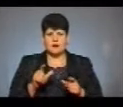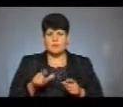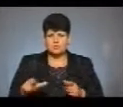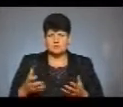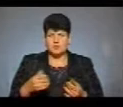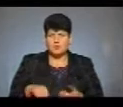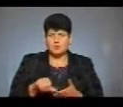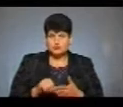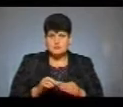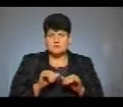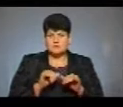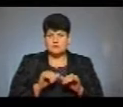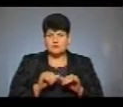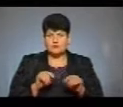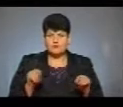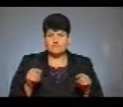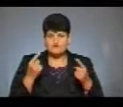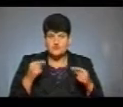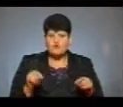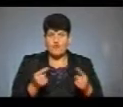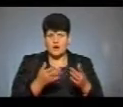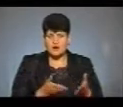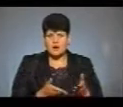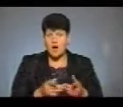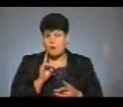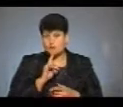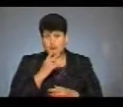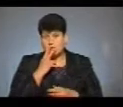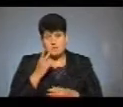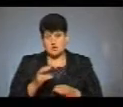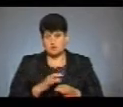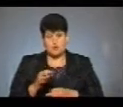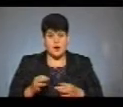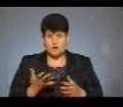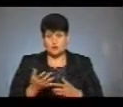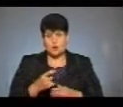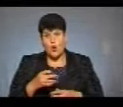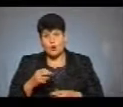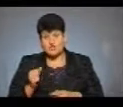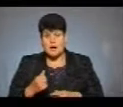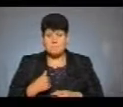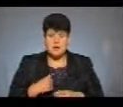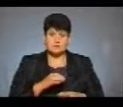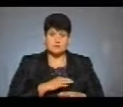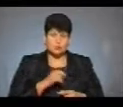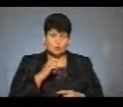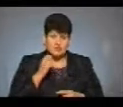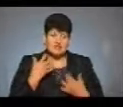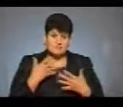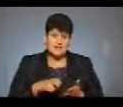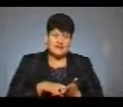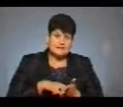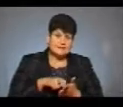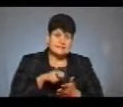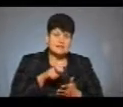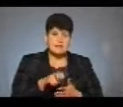участь в процесі його формування, то тут поки що ми не бачимо цього проєкту. Хоча ми, як Федерація профспілок України, вже надіслали